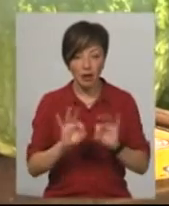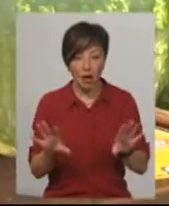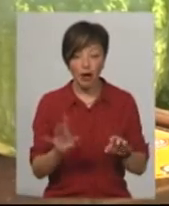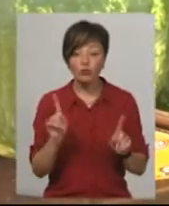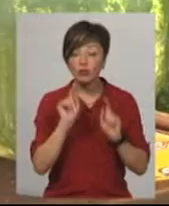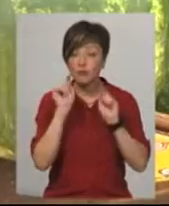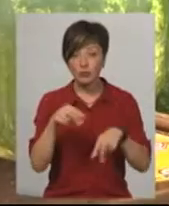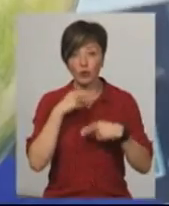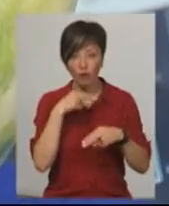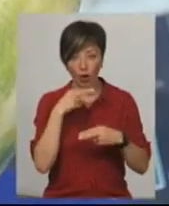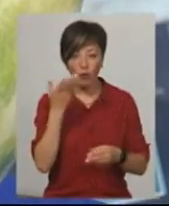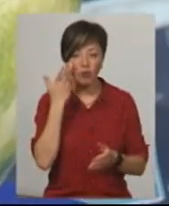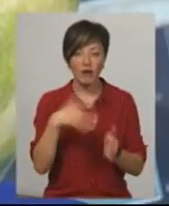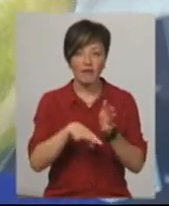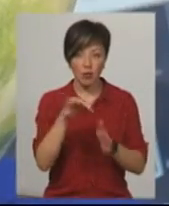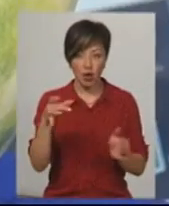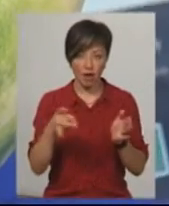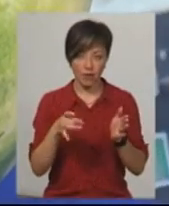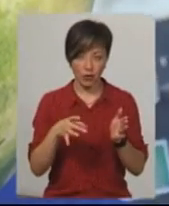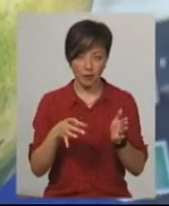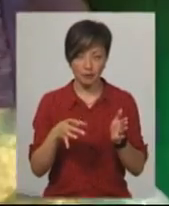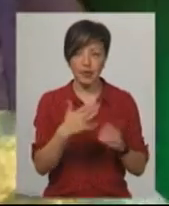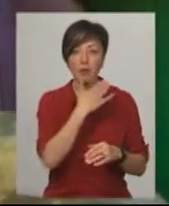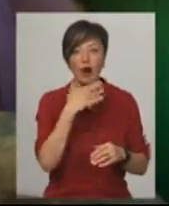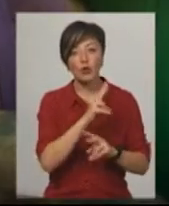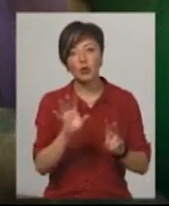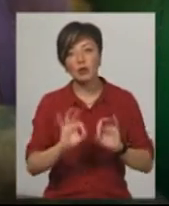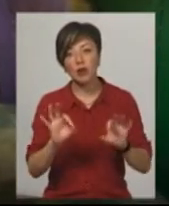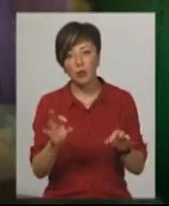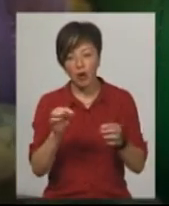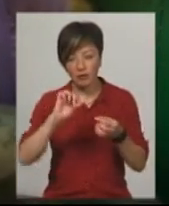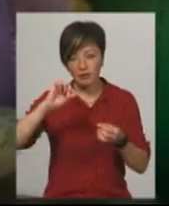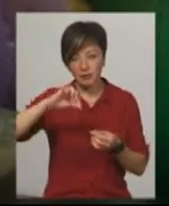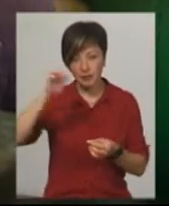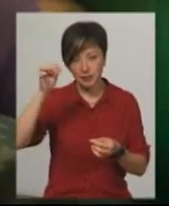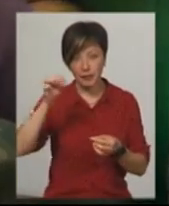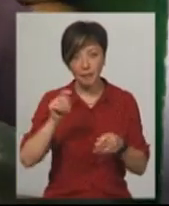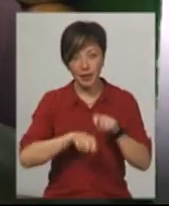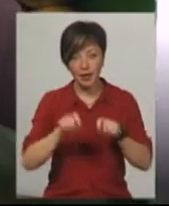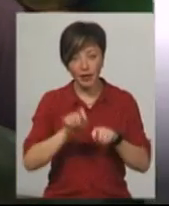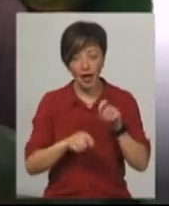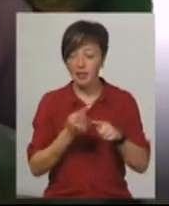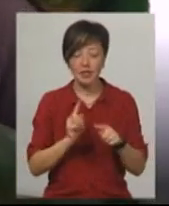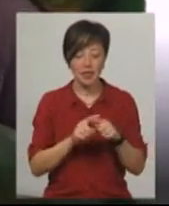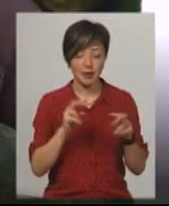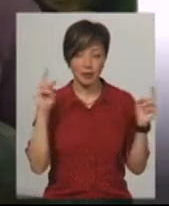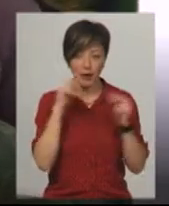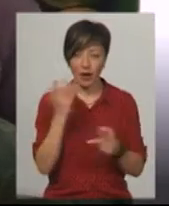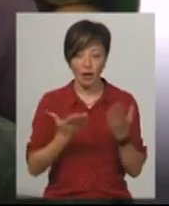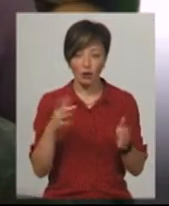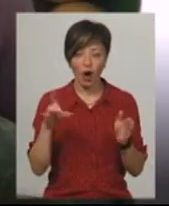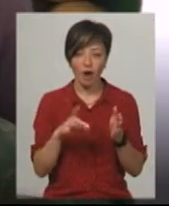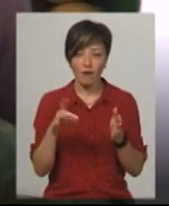що потрібно звернути увагу при виборі кавуна. Багато хто розказує, що по кінчиках перевіряти. Це неправда, бо якщо